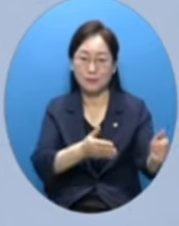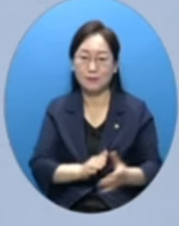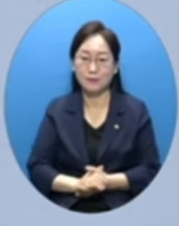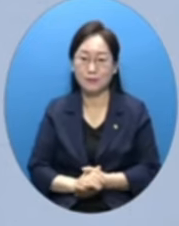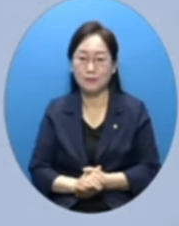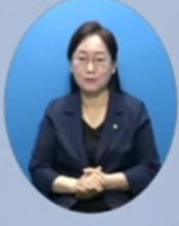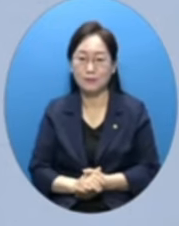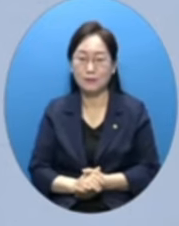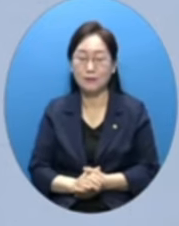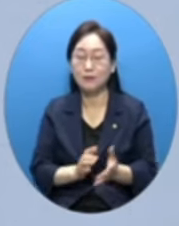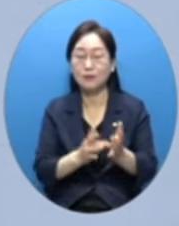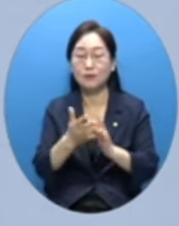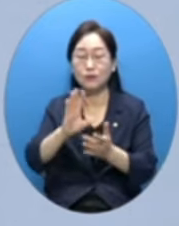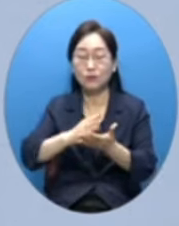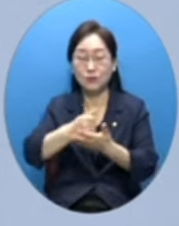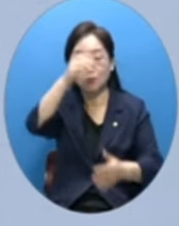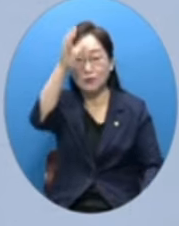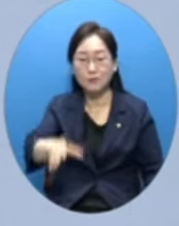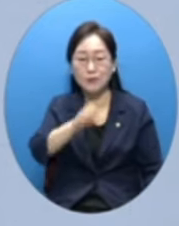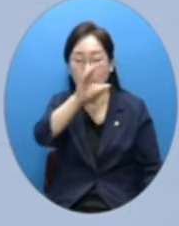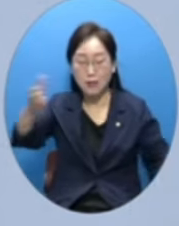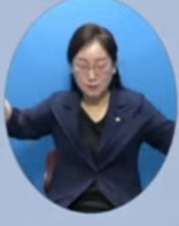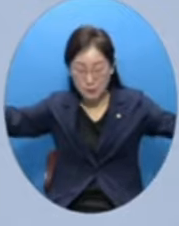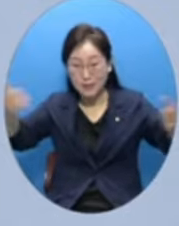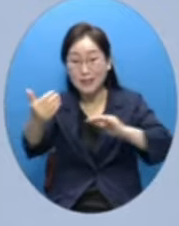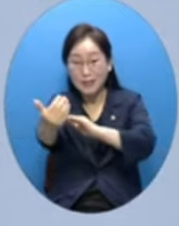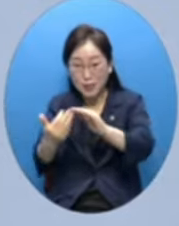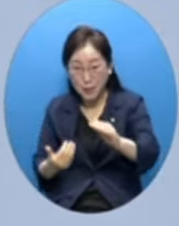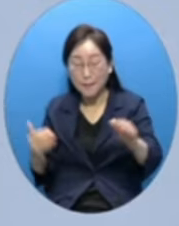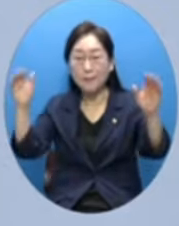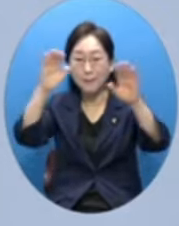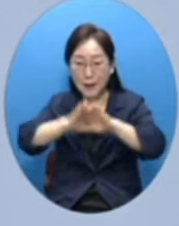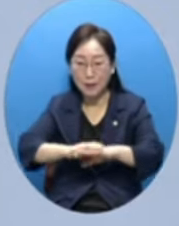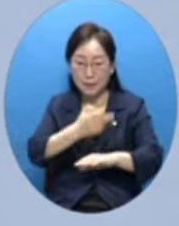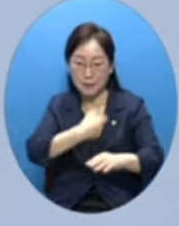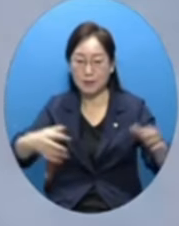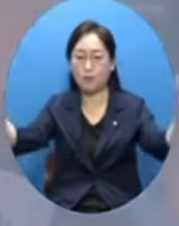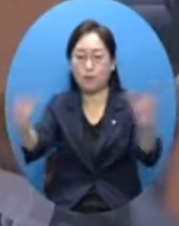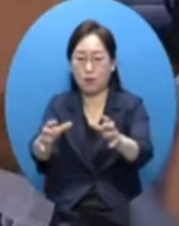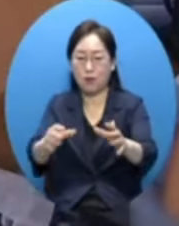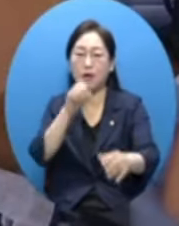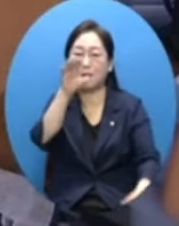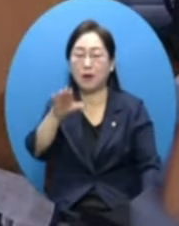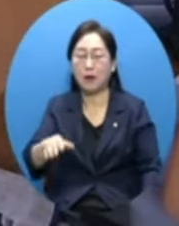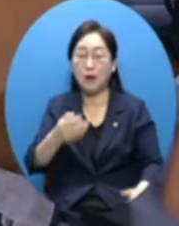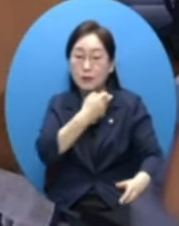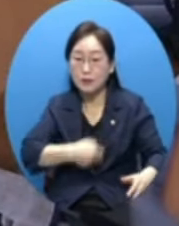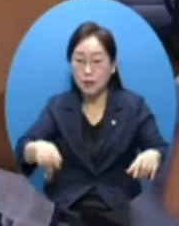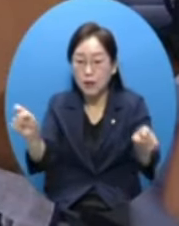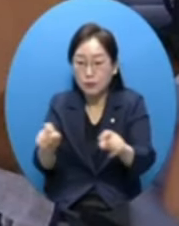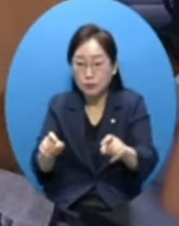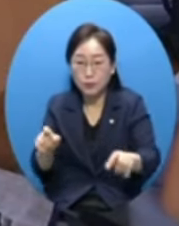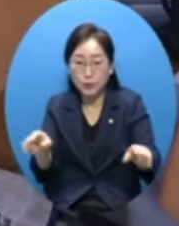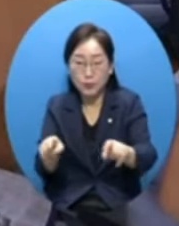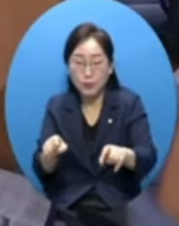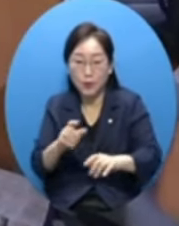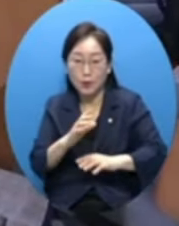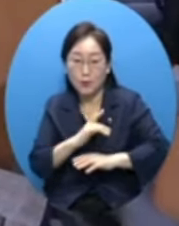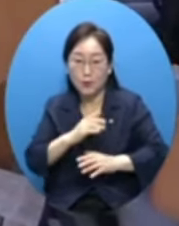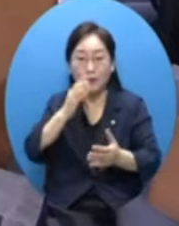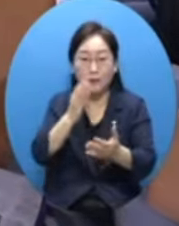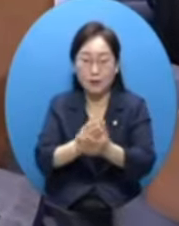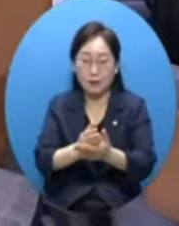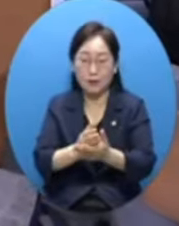아멘 예수님께서 십자가에 달리시 전날 밤 제자들에게 말씀하셨습니다 저들이 두려워 떨고 있을 때 그들에게 주신 권면의